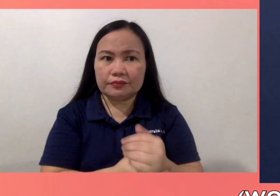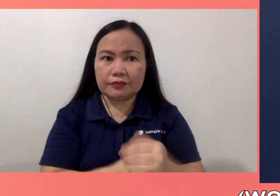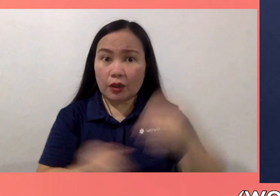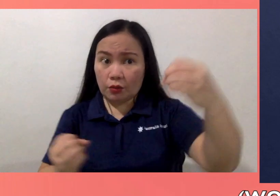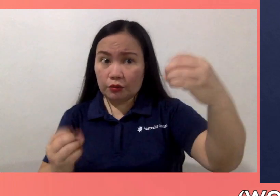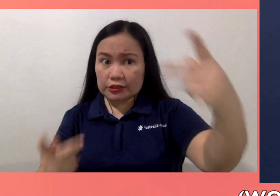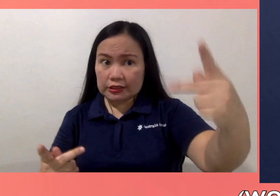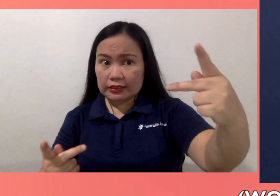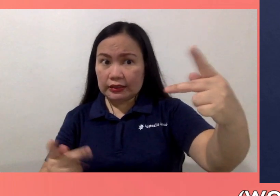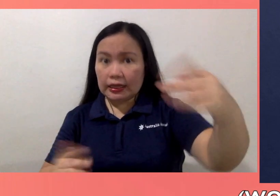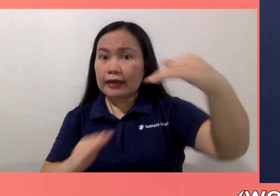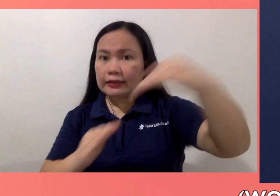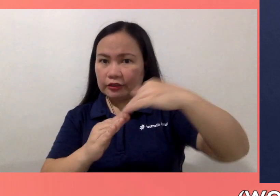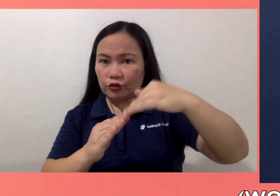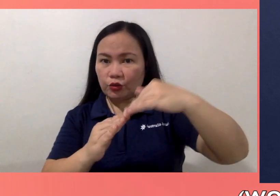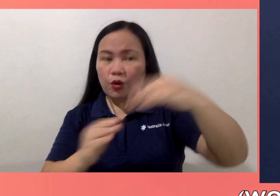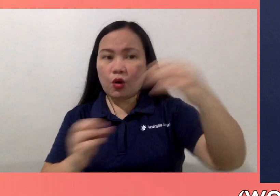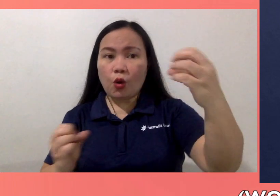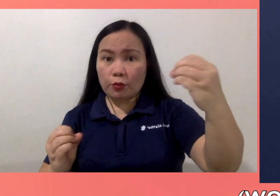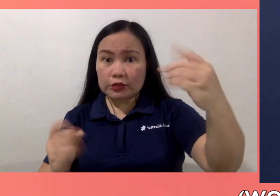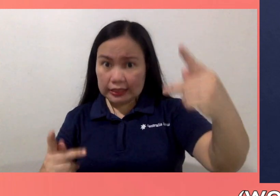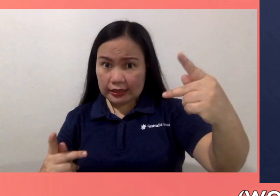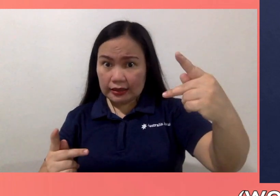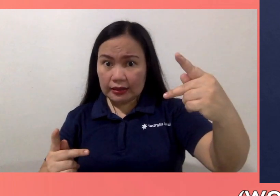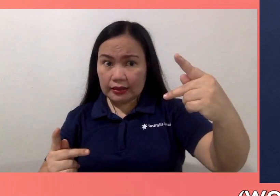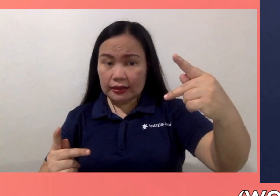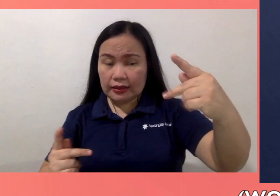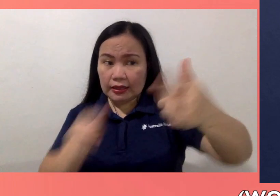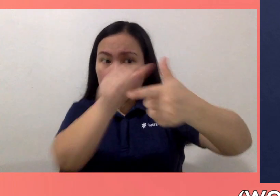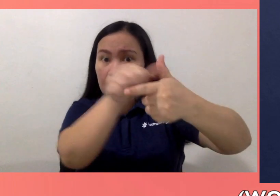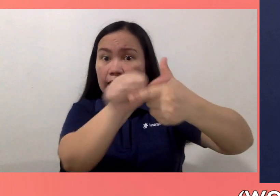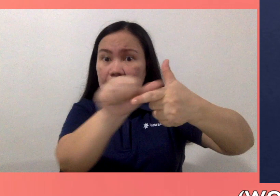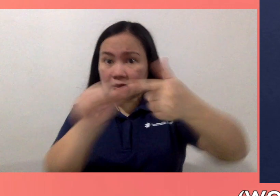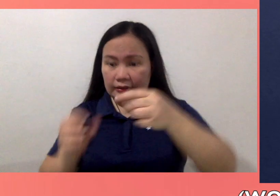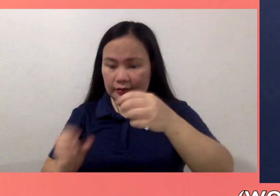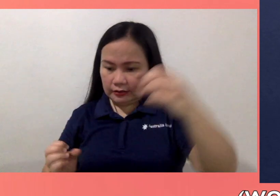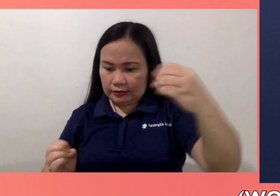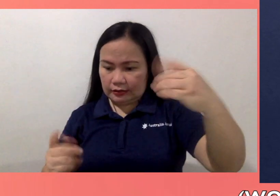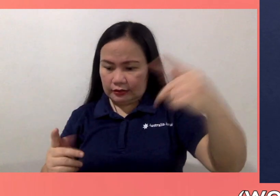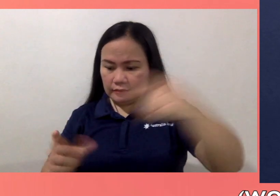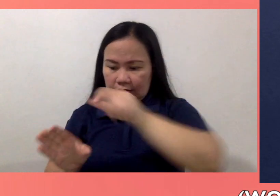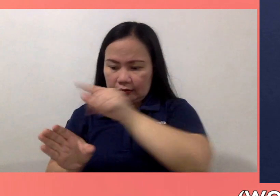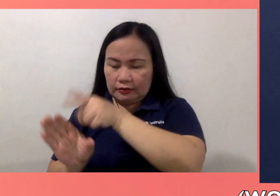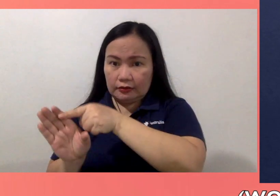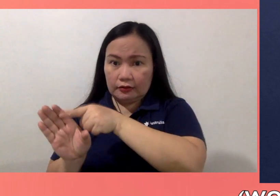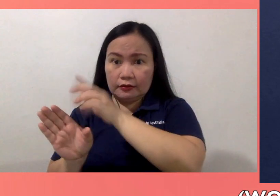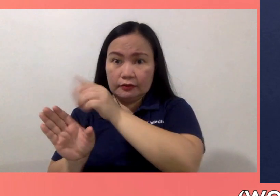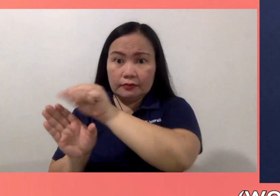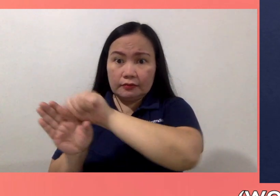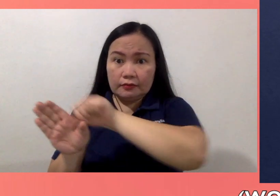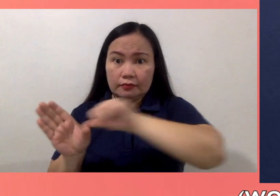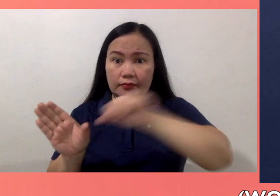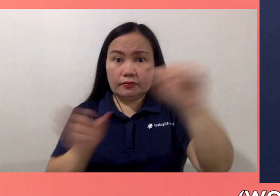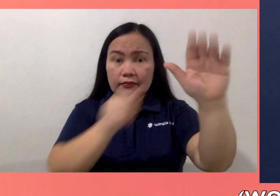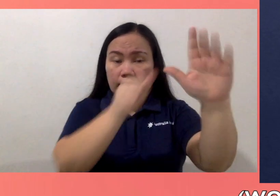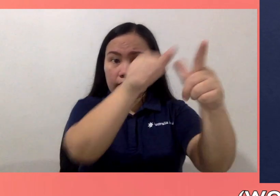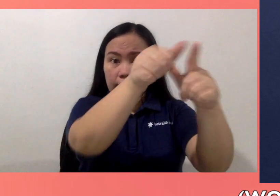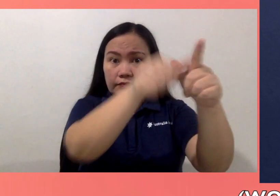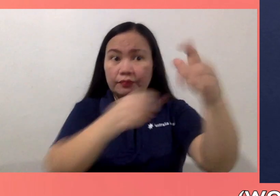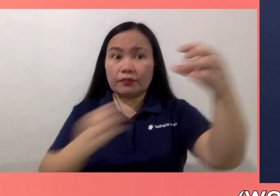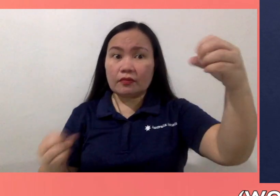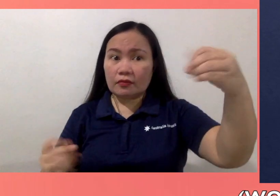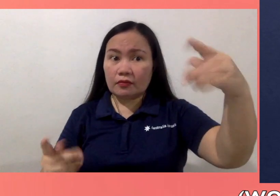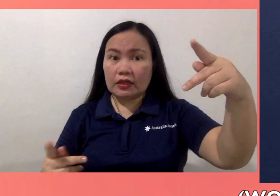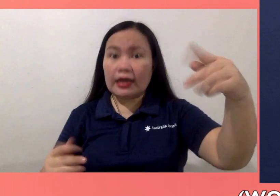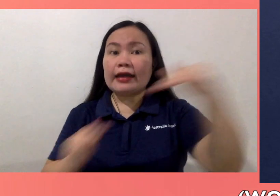Opposite angles are congruent. Tama po. Opposite angles are congruent. So, ibig sabihin yung angle V sa kasi angle